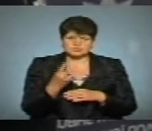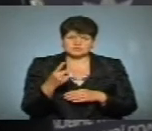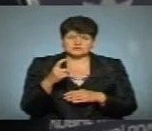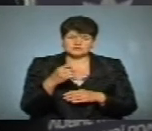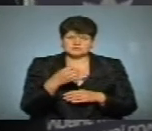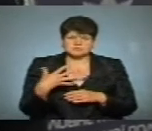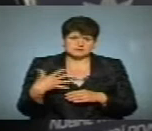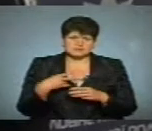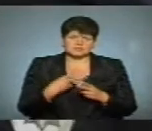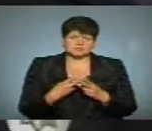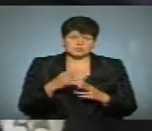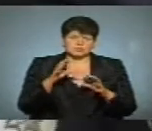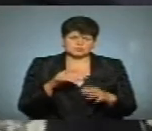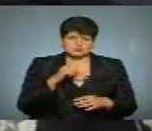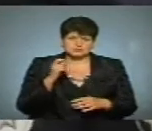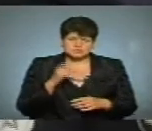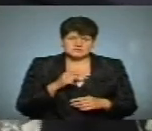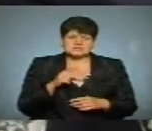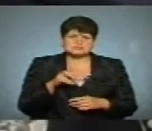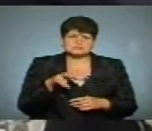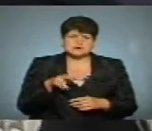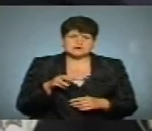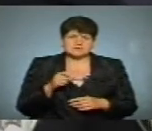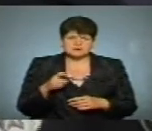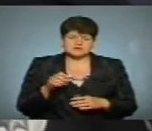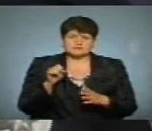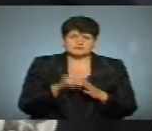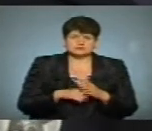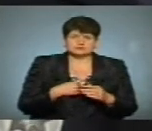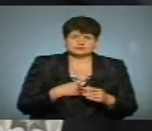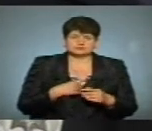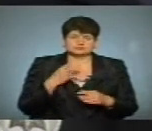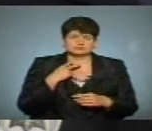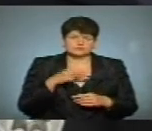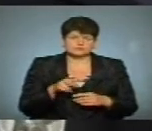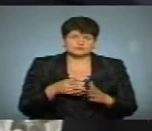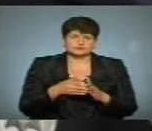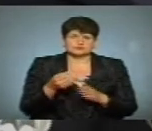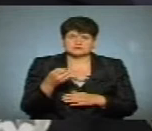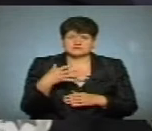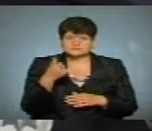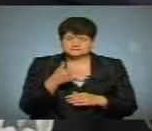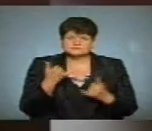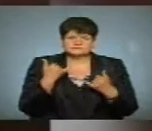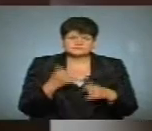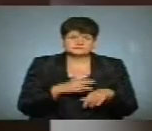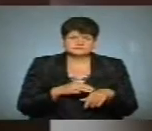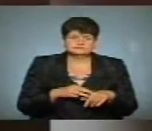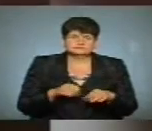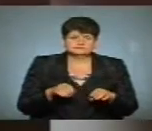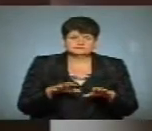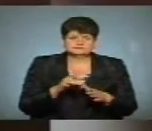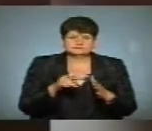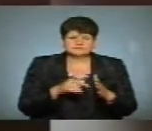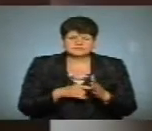115 Кримінального кодексу України. За замах на вбивство можуть ув'язнити до 15 років, каже слідча. Зараз правоохоронці вирішують питання